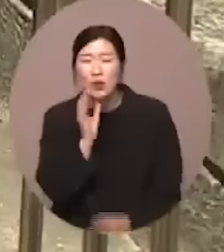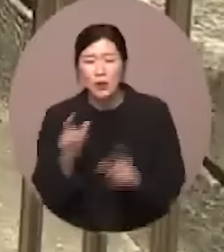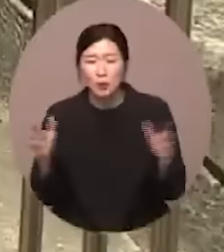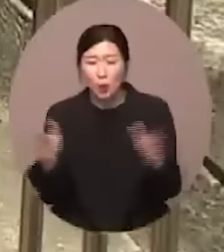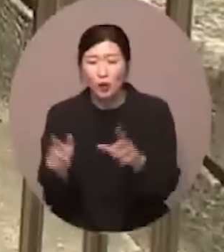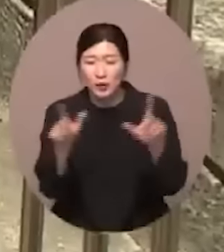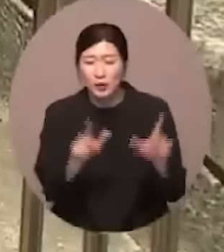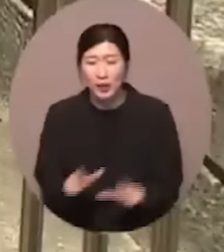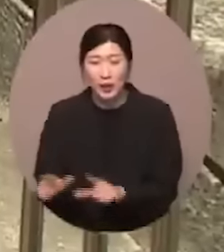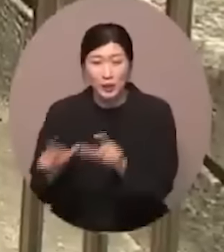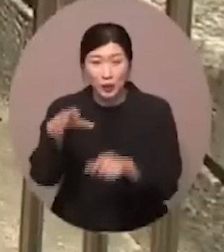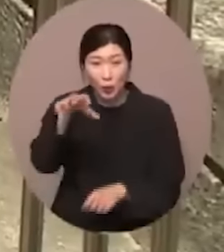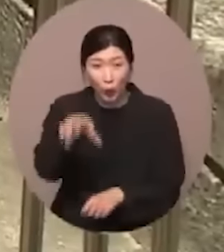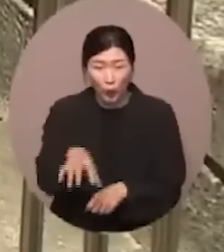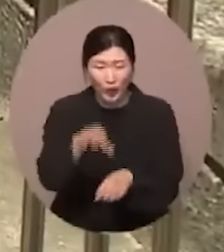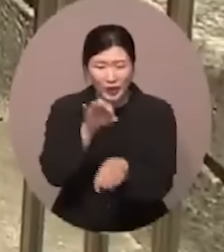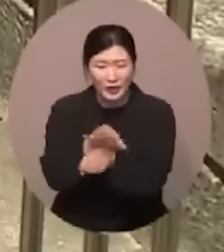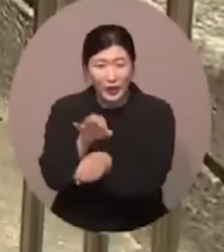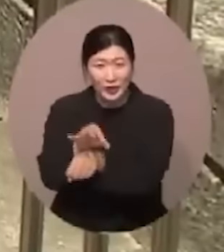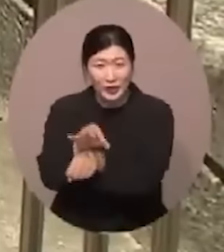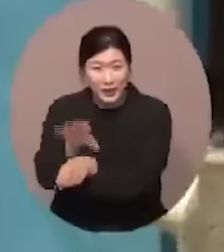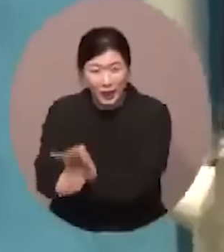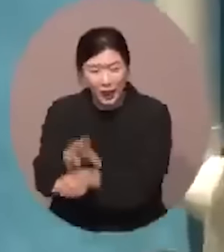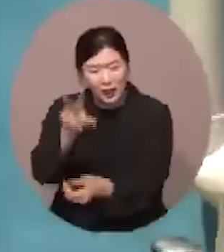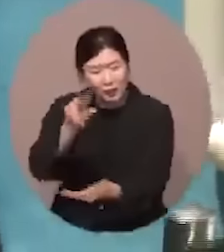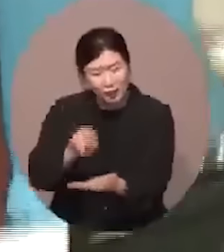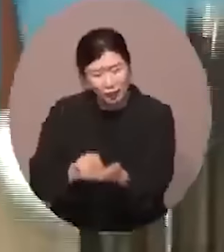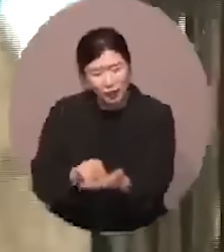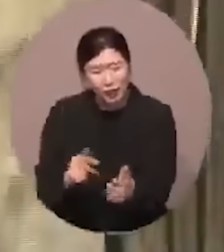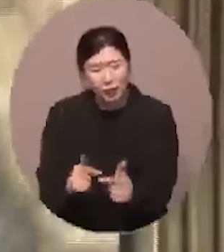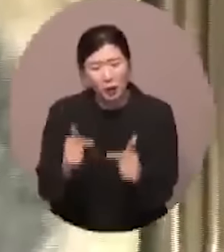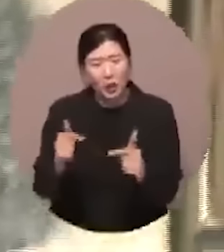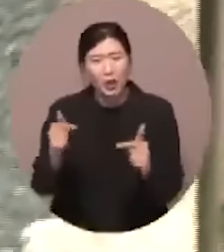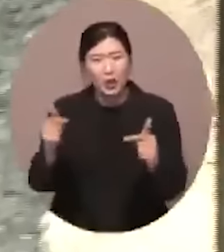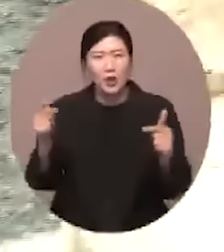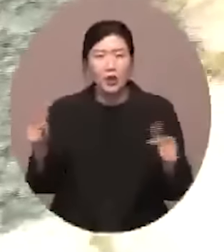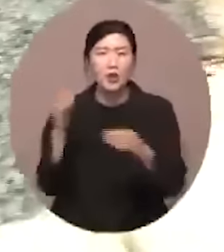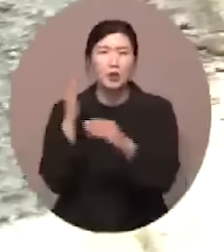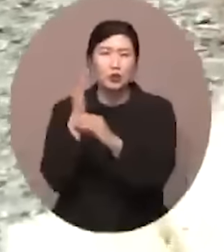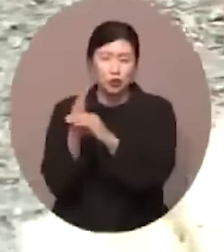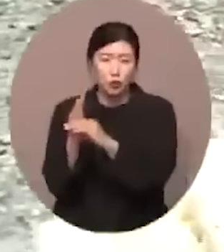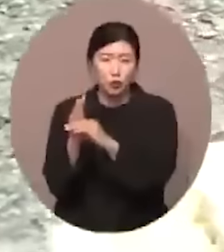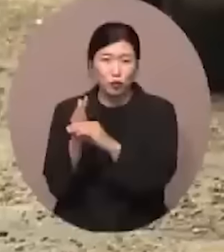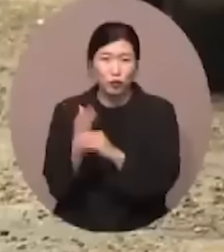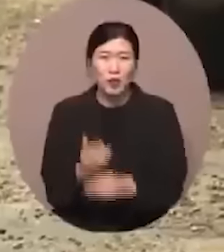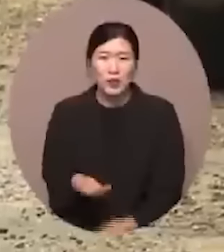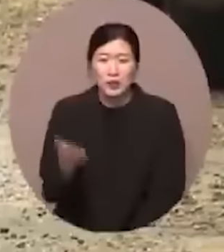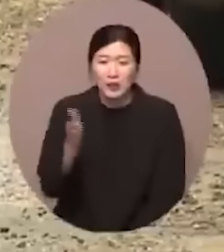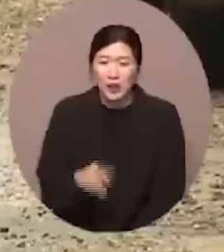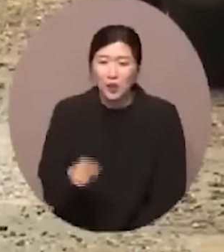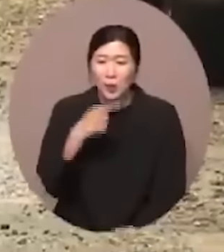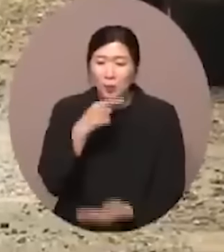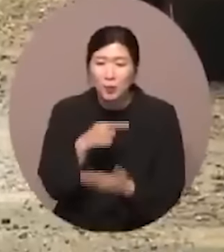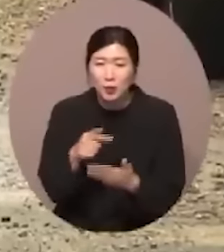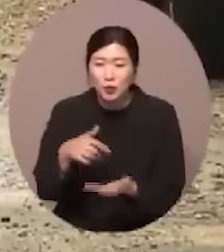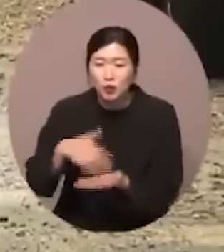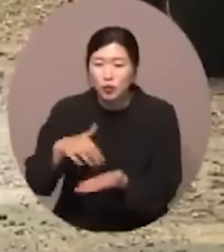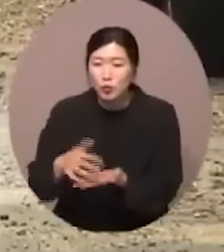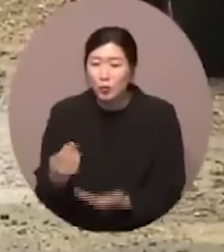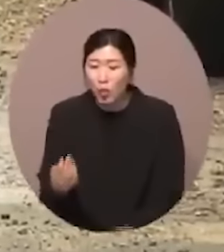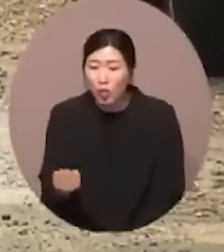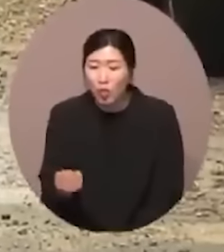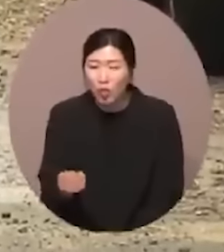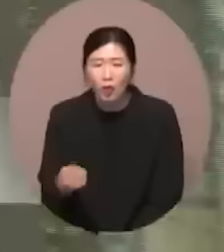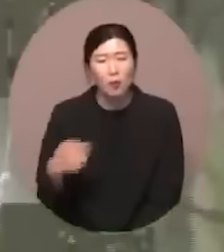중심으로 식품 사막에 따른 이른바 장보기 난민이 늘고 있는 겁니다. 하지만 그 규모가 얼마인지 통계조차